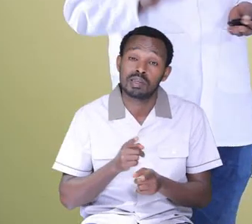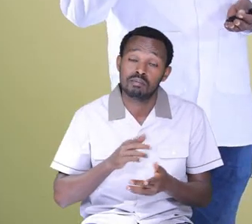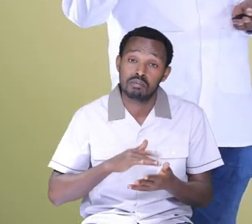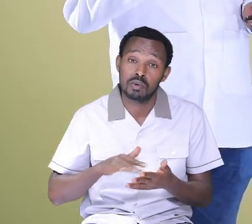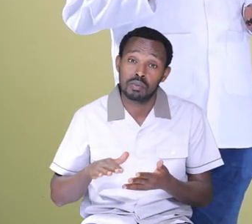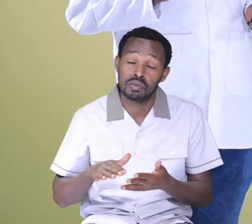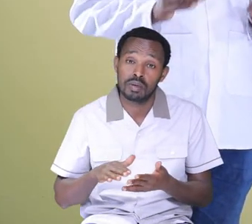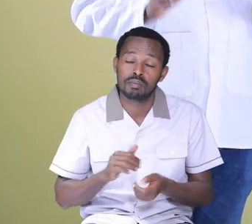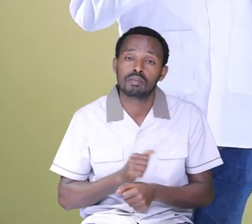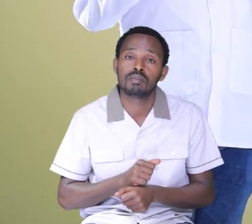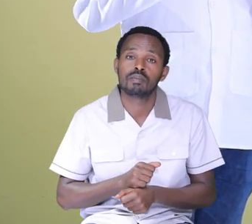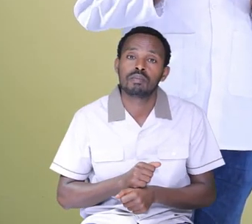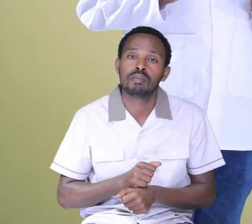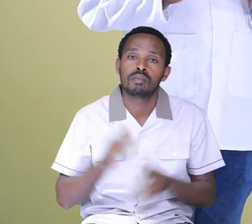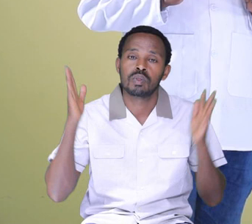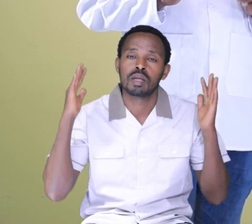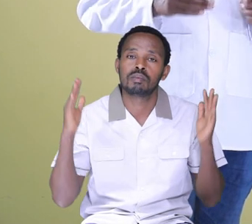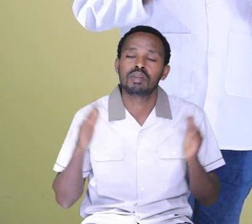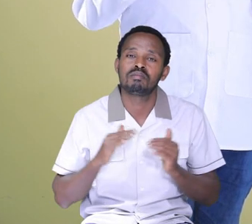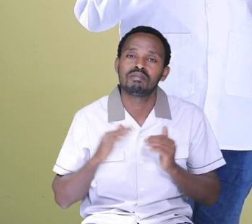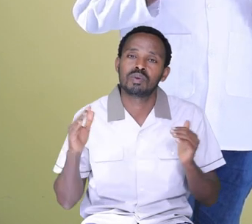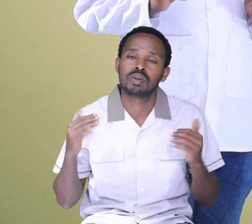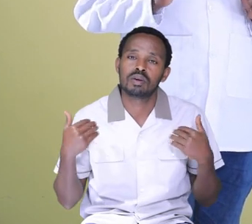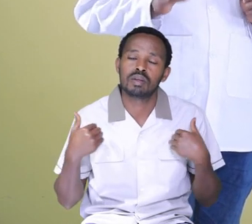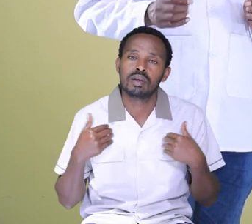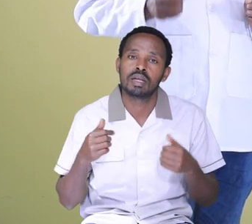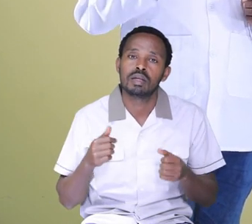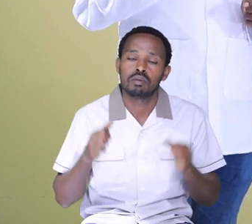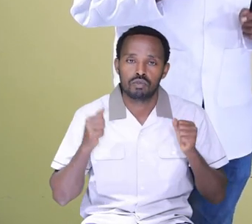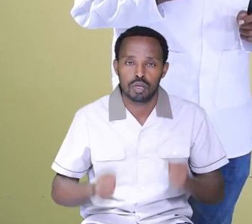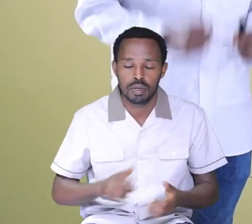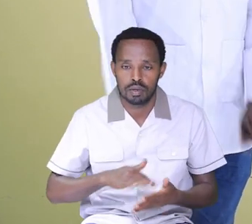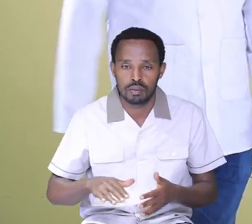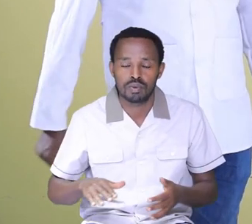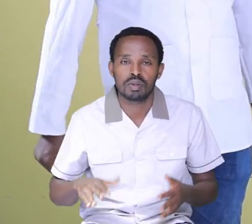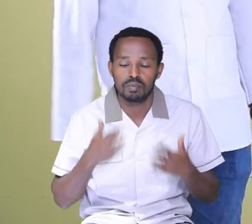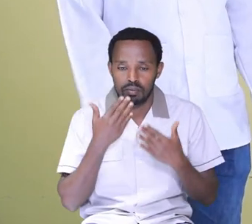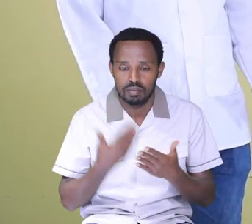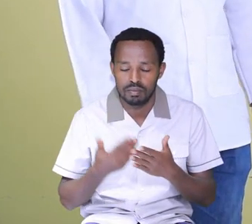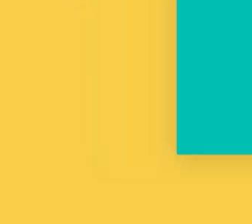jiru sirriitti akka dubbistan abdii guddaan isinirraa qabaa. Jabaadhaa dubbisaa. Galatoomaa.